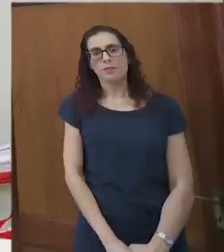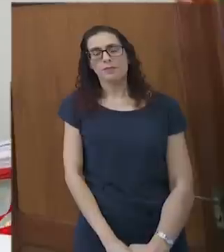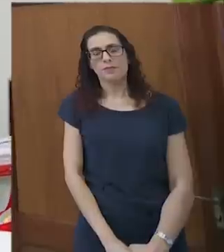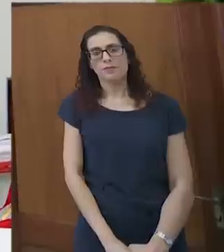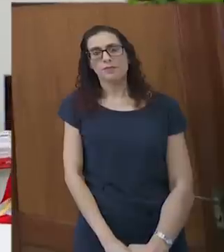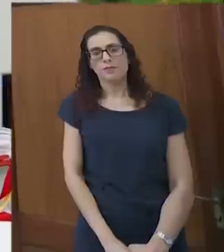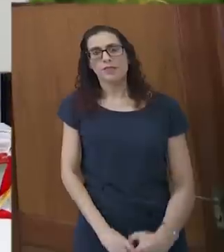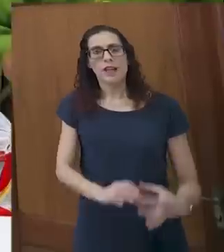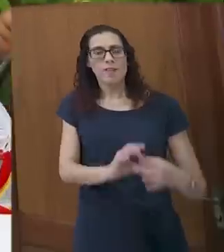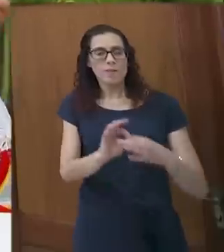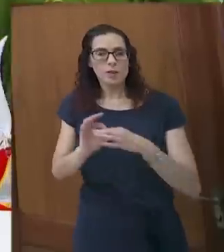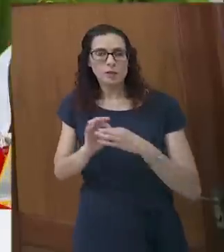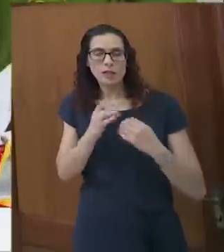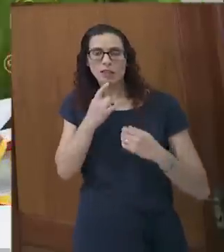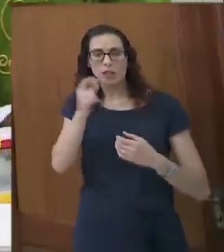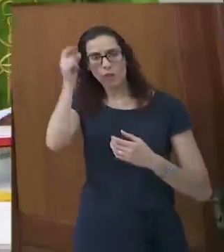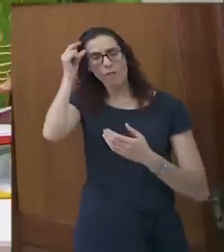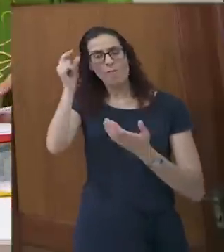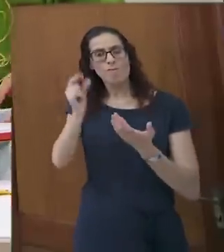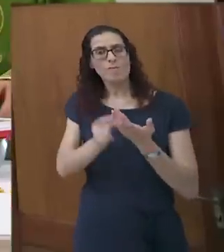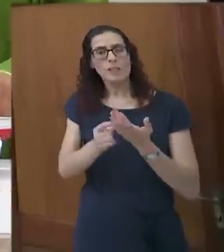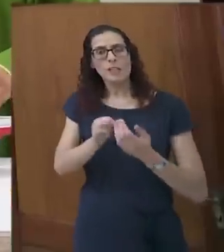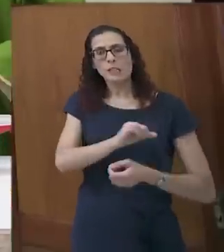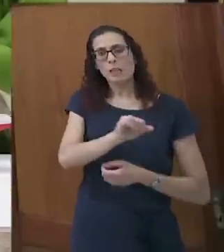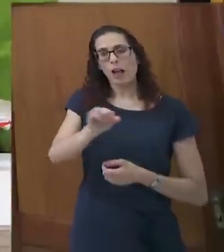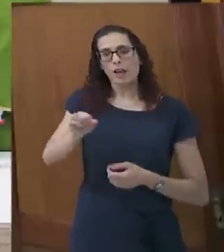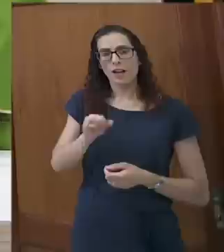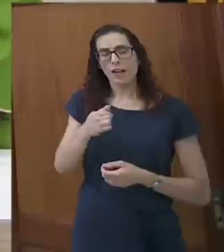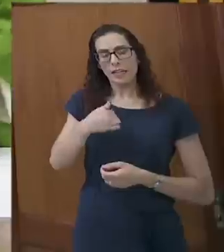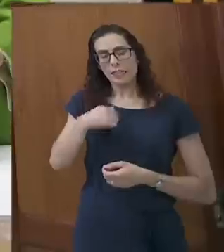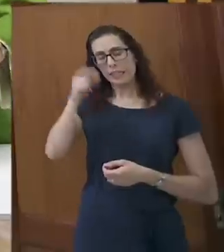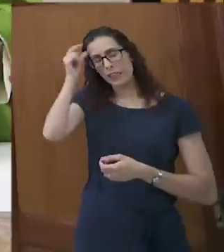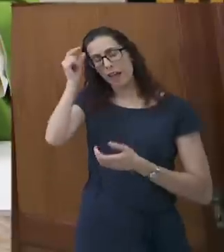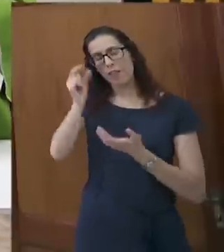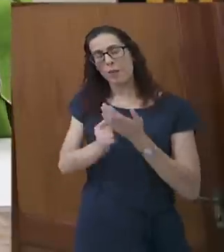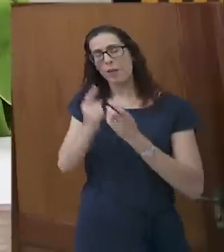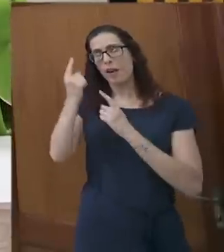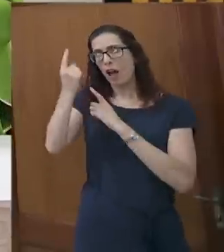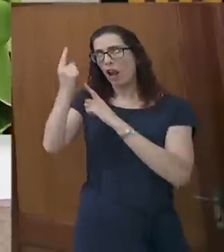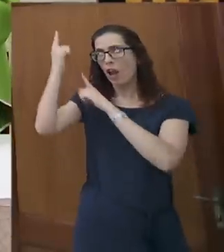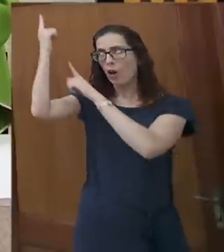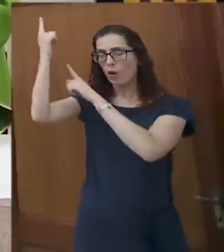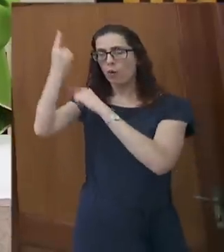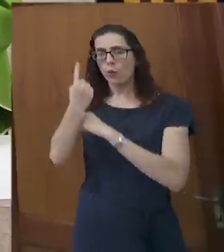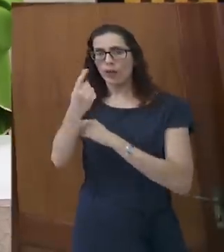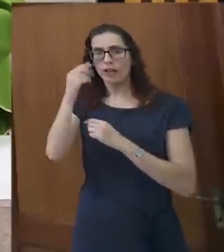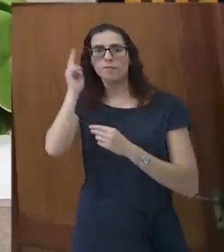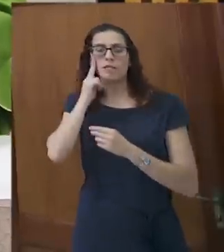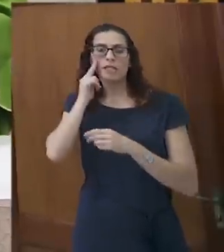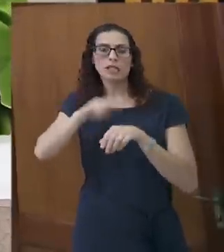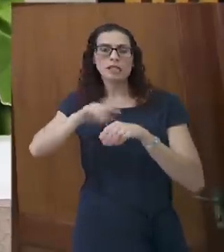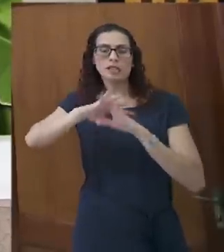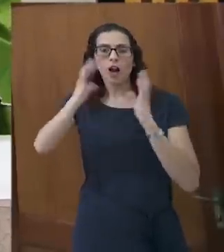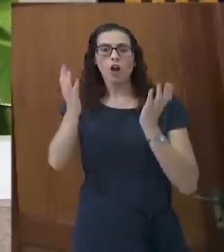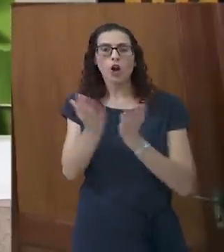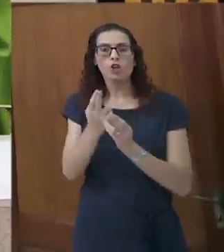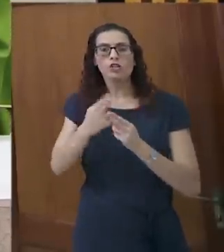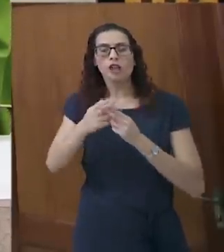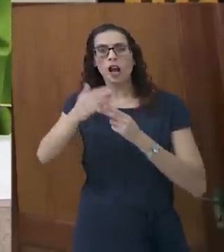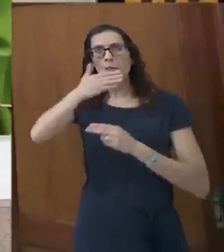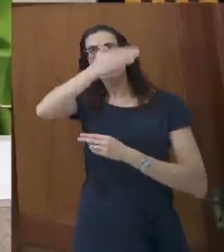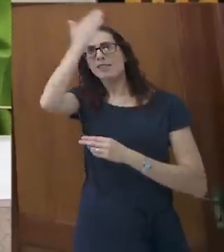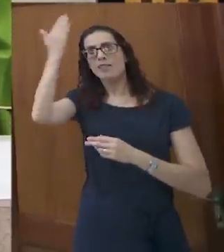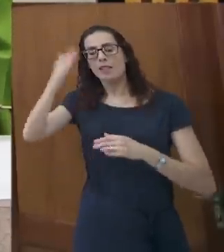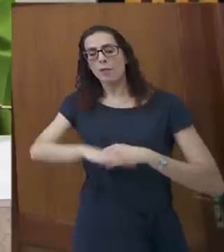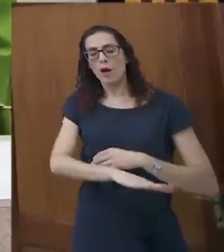Sa flimkien nagħmlu l-istqarrija tal-fidi tagħna, jiena nemmen falla wieħed il-missier li jista' kollox li ħalaq